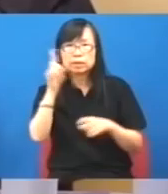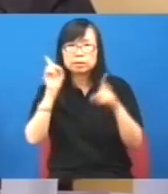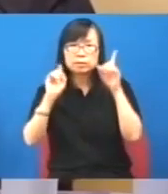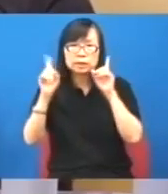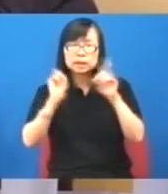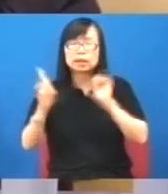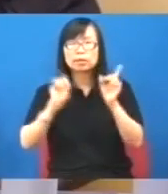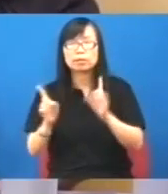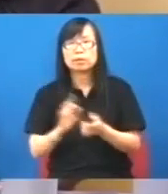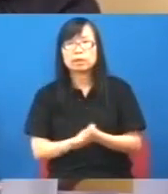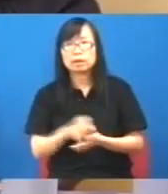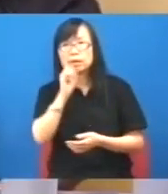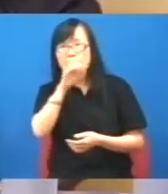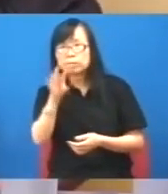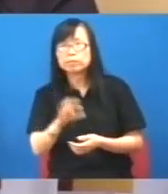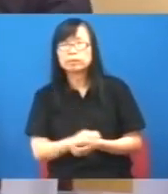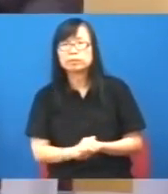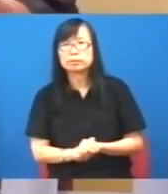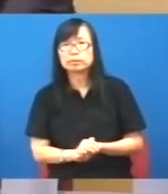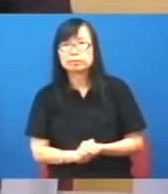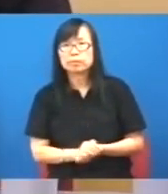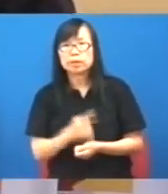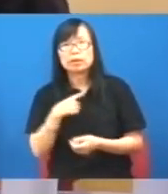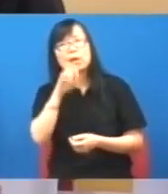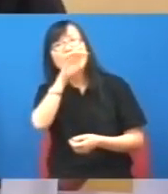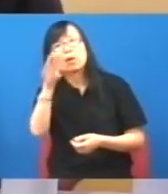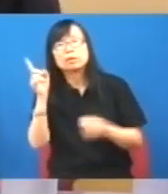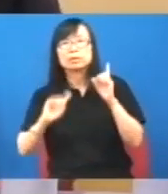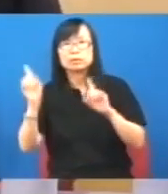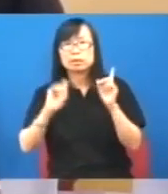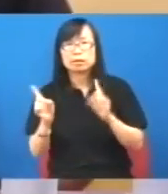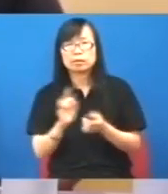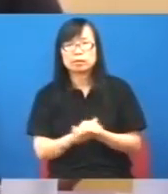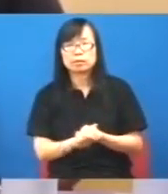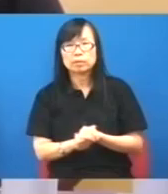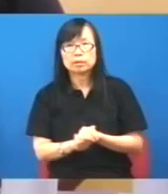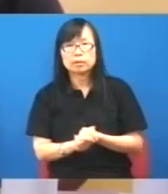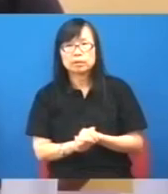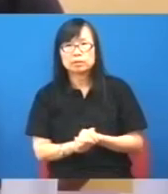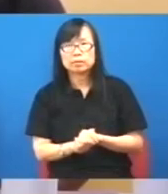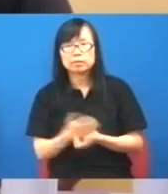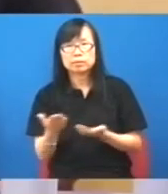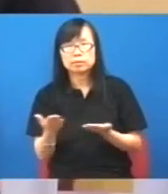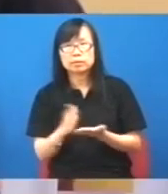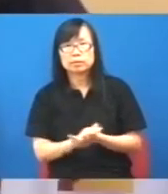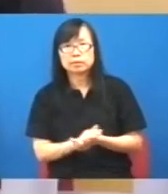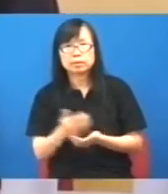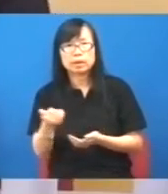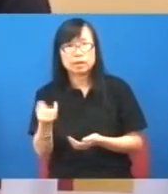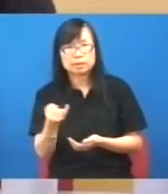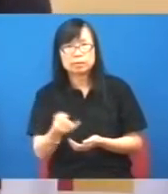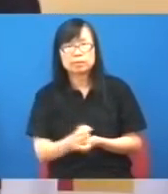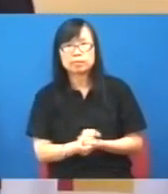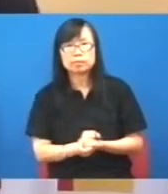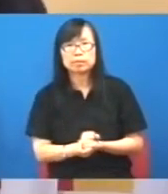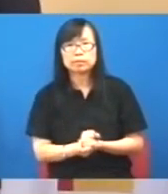嘢，你講唔講到底先？你話可以言論自由啊，跟住屙個屁行咗去，我有放屁自由啊咁樣，最乞人憎嘅咧，放完個屁行，因為你